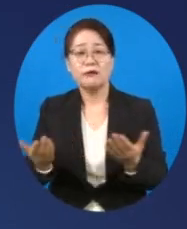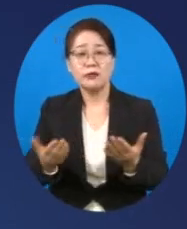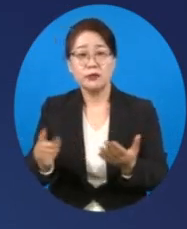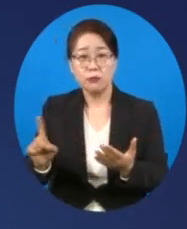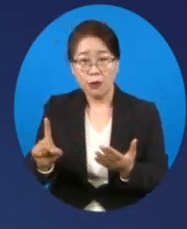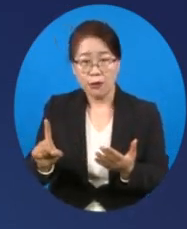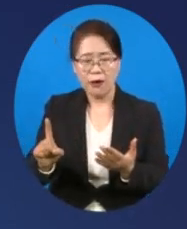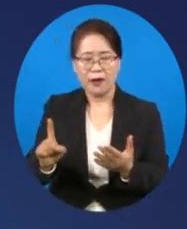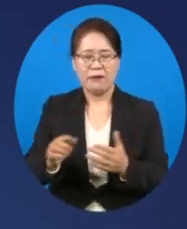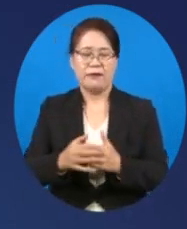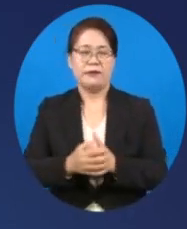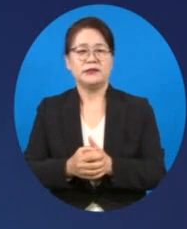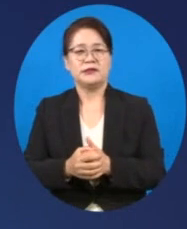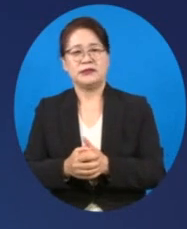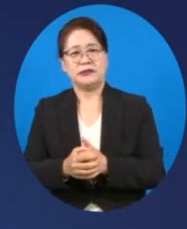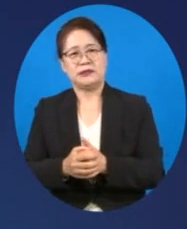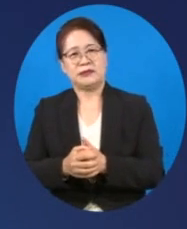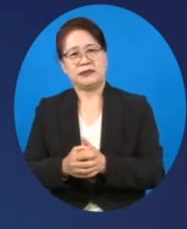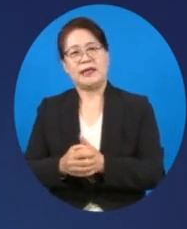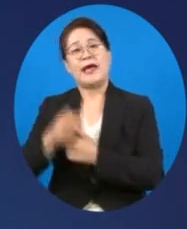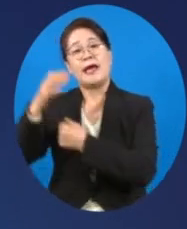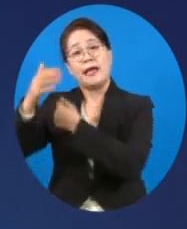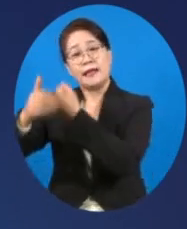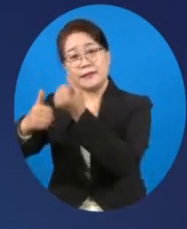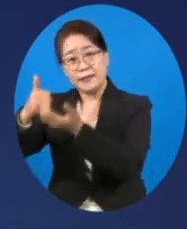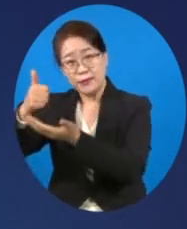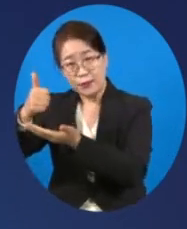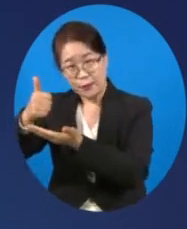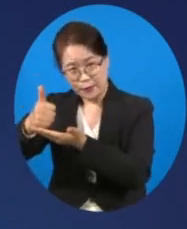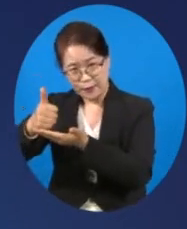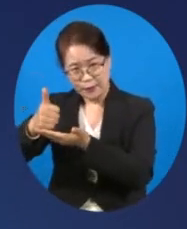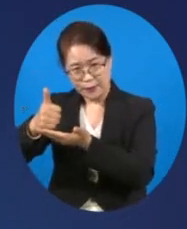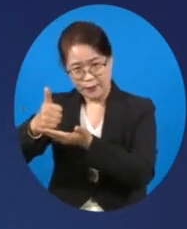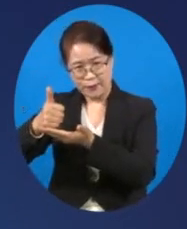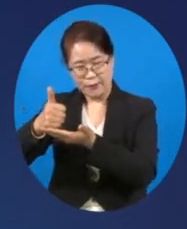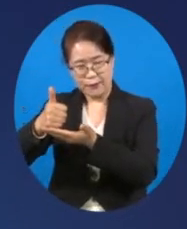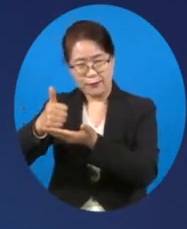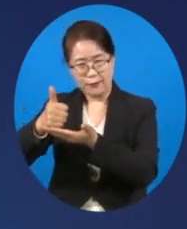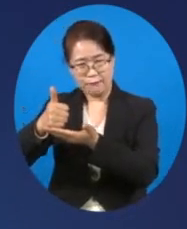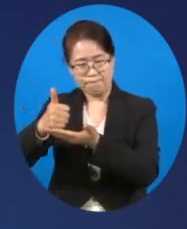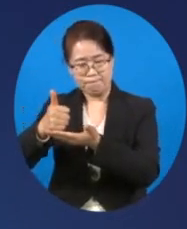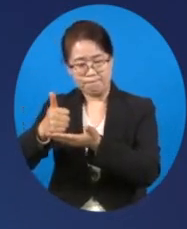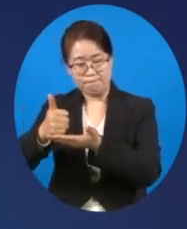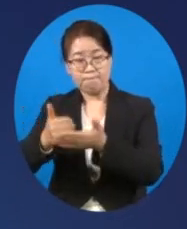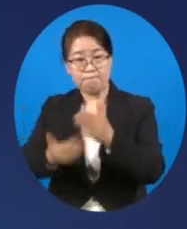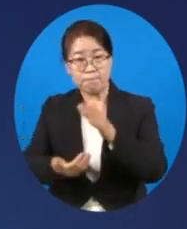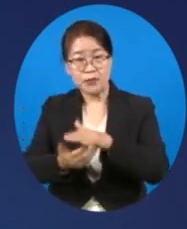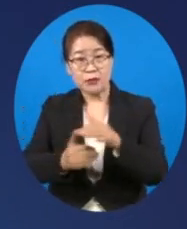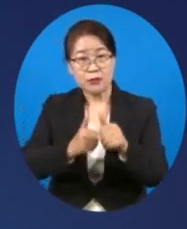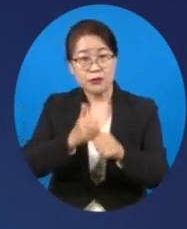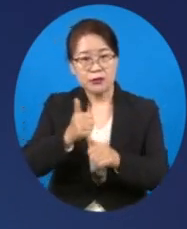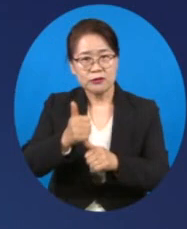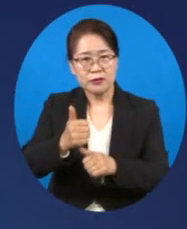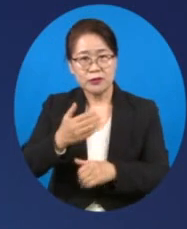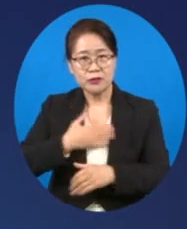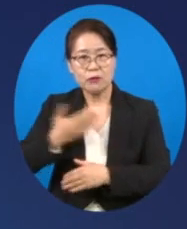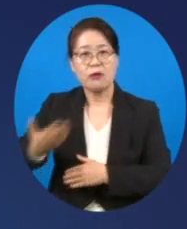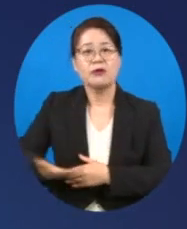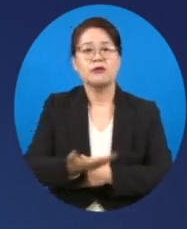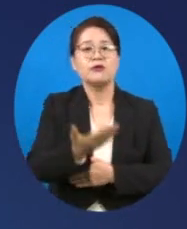그게 뭐냐 그러면 하나님께서 그 최고의 승리를 저와